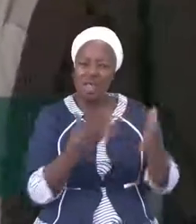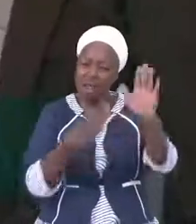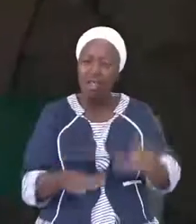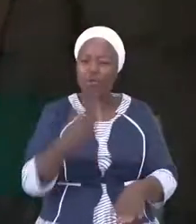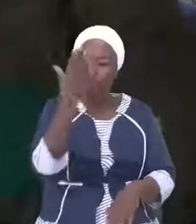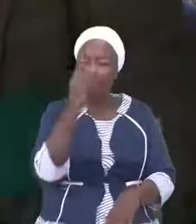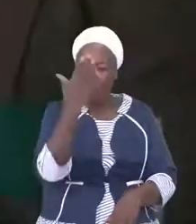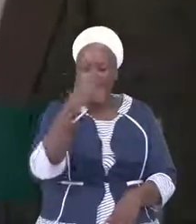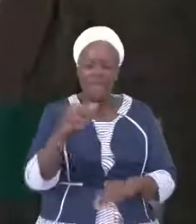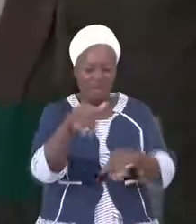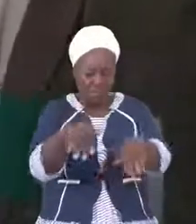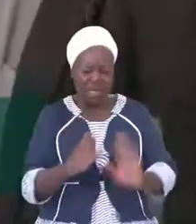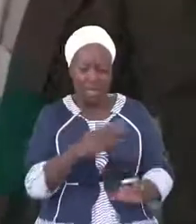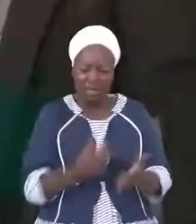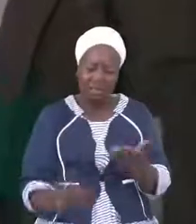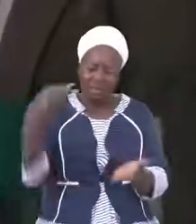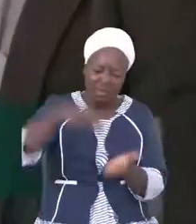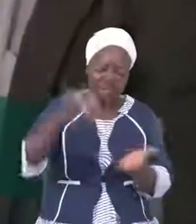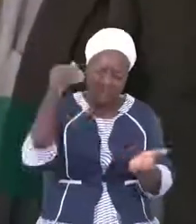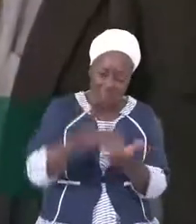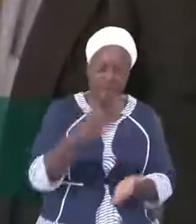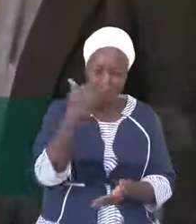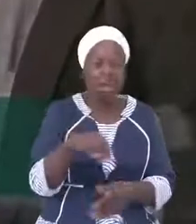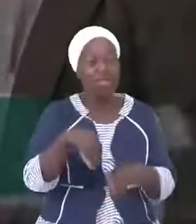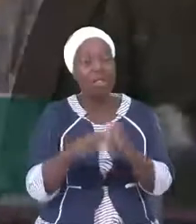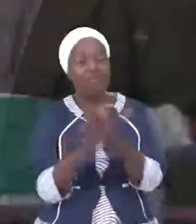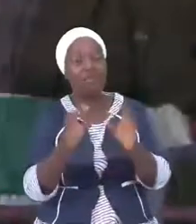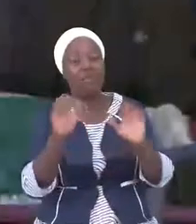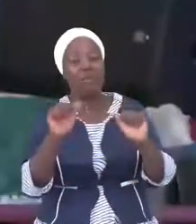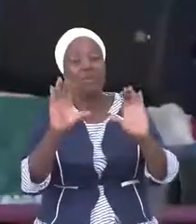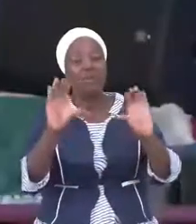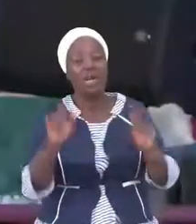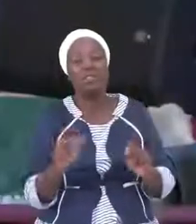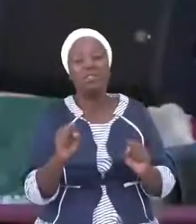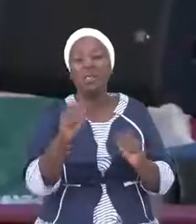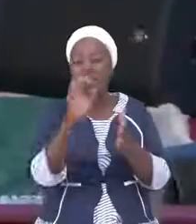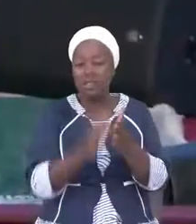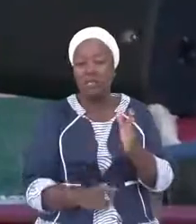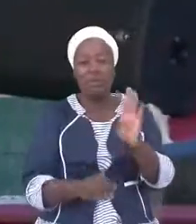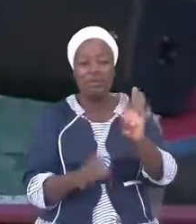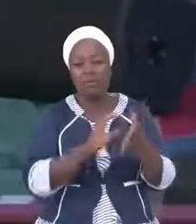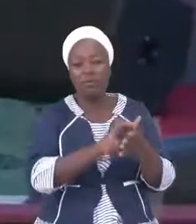était-il enseveli? Et était-il ressuscité? Acte 4,